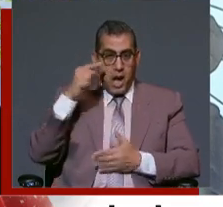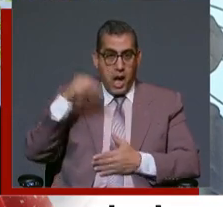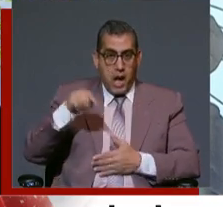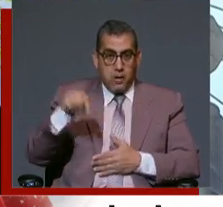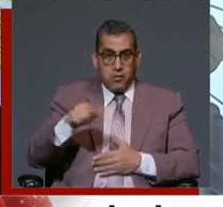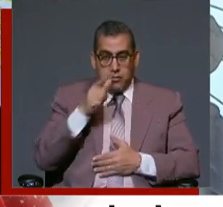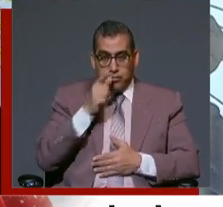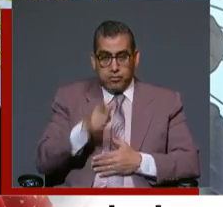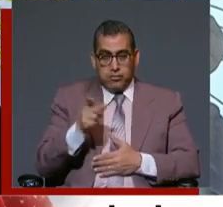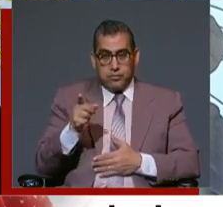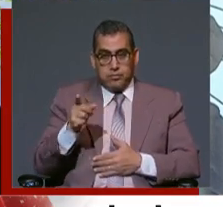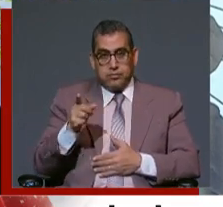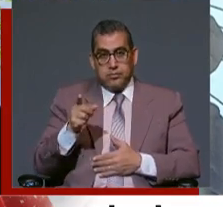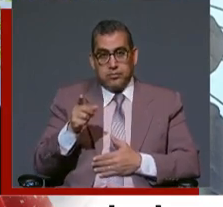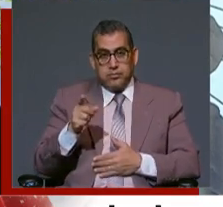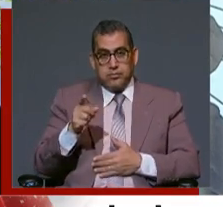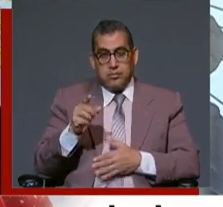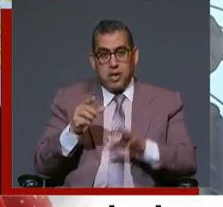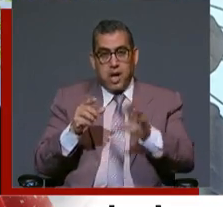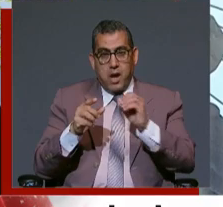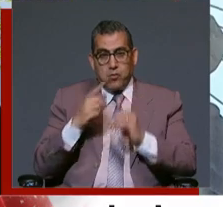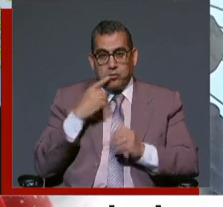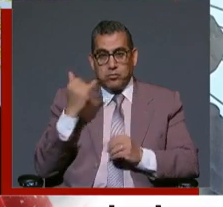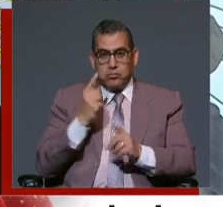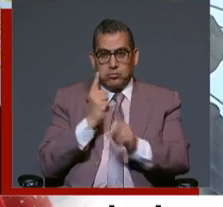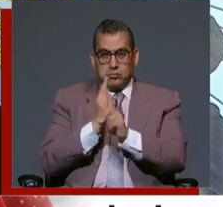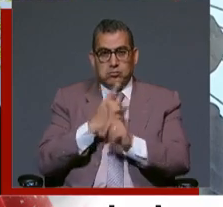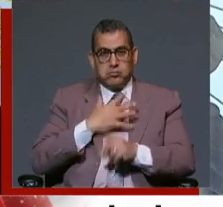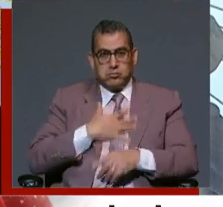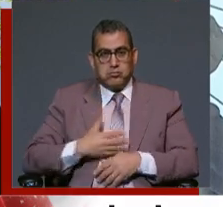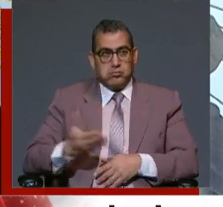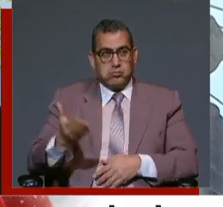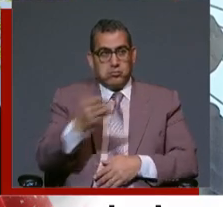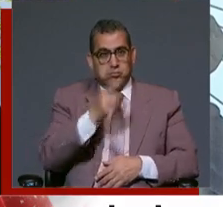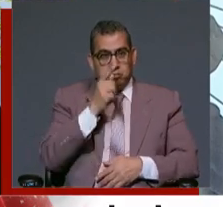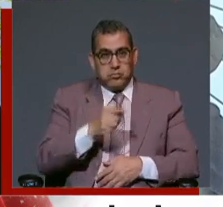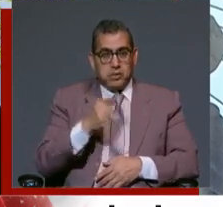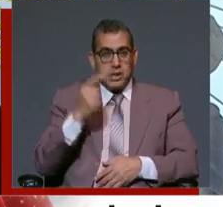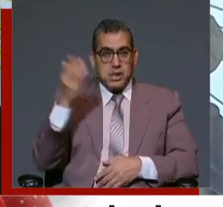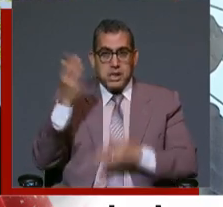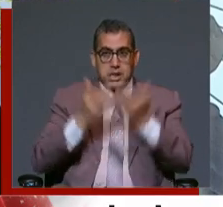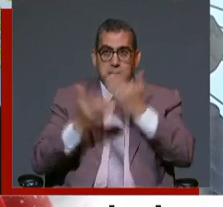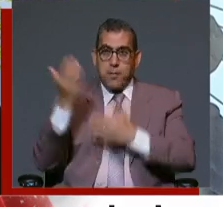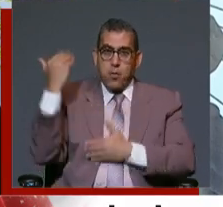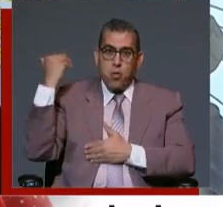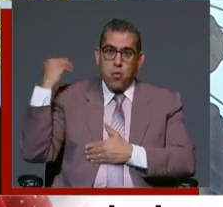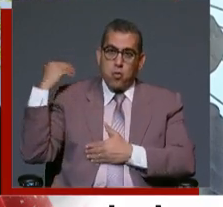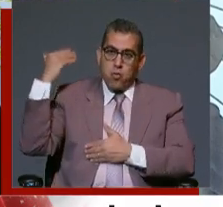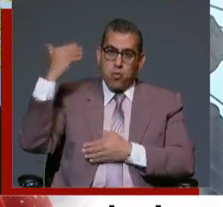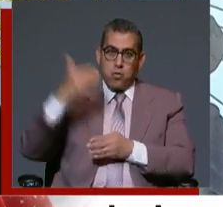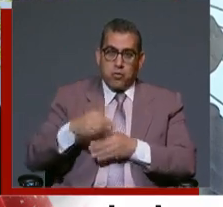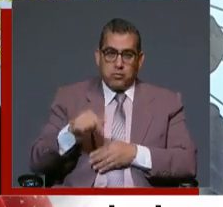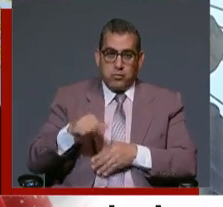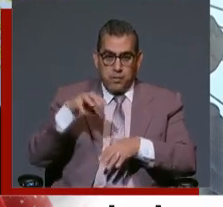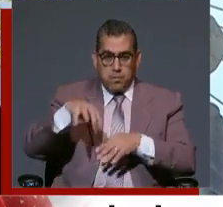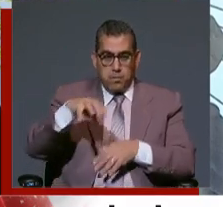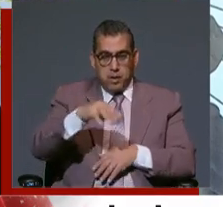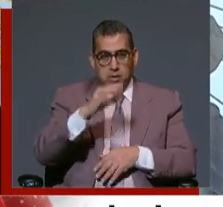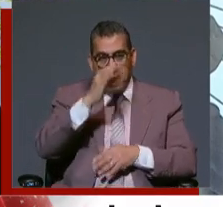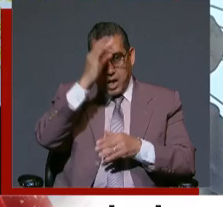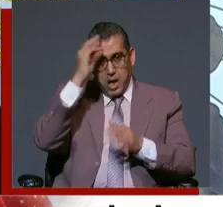لاقتبس من حسن هذا اللقاء بين الزمان والمكان